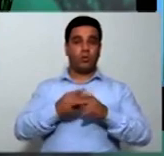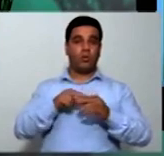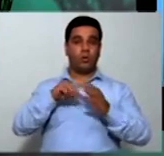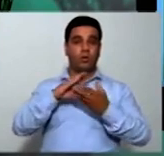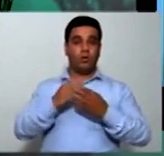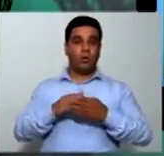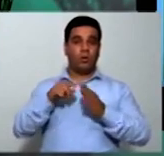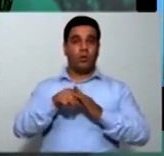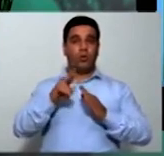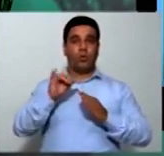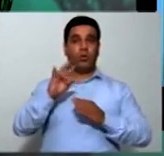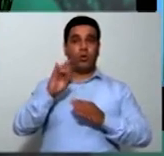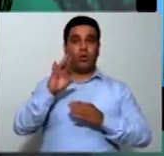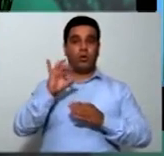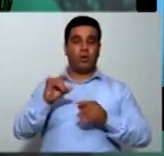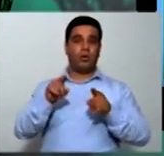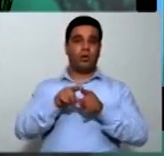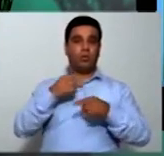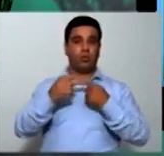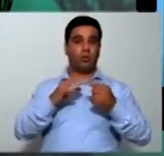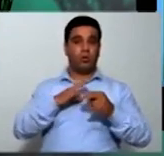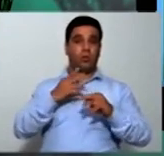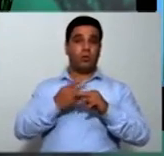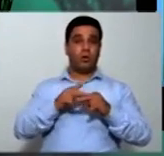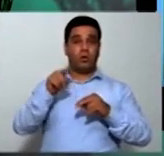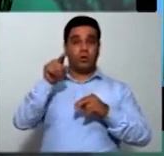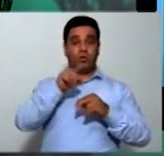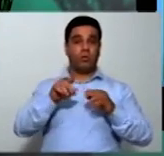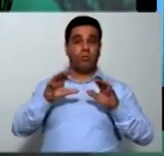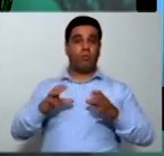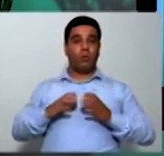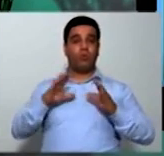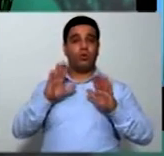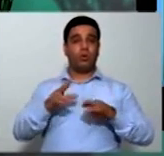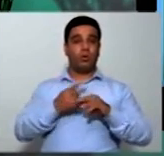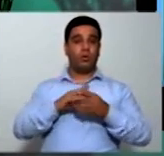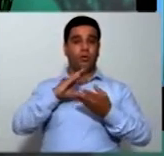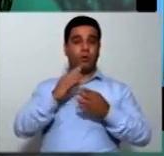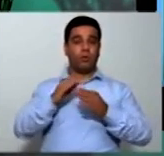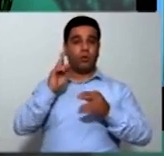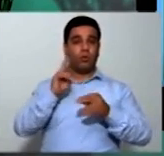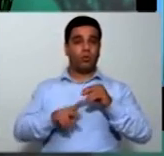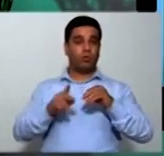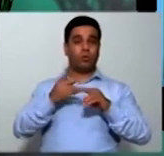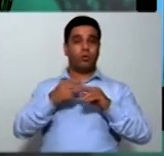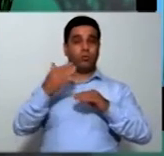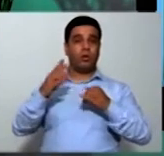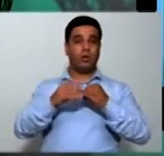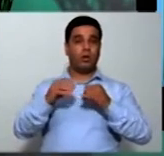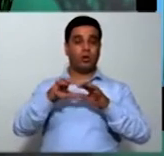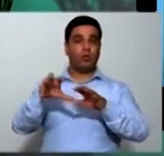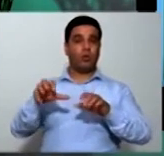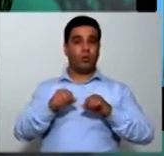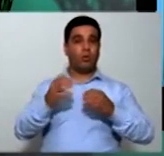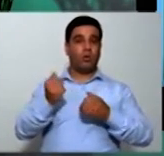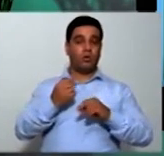va ular quloqlar deb yuritilgan. Aynan mana shu boy xo'jaliklarni tugatish, ularni yerlarini